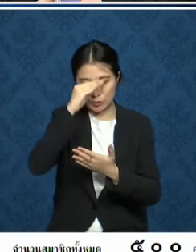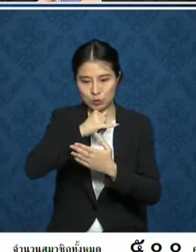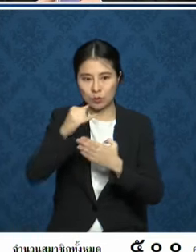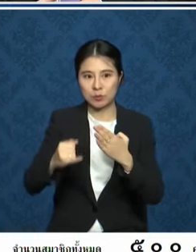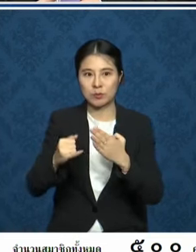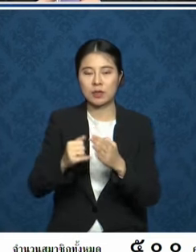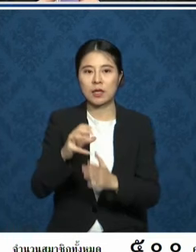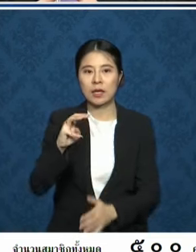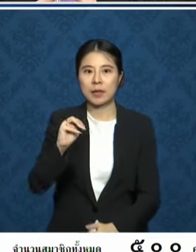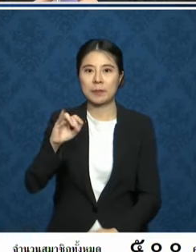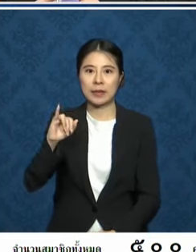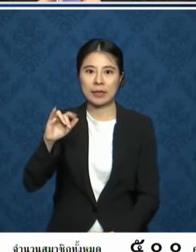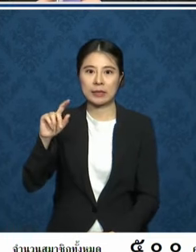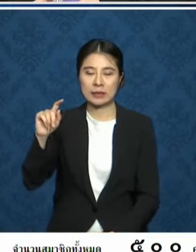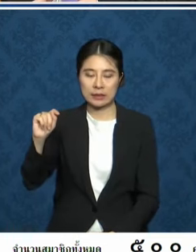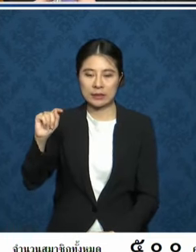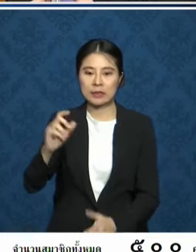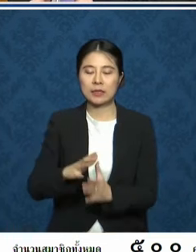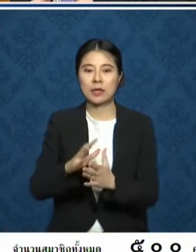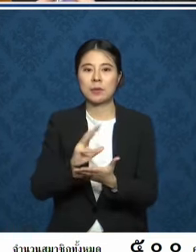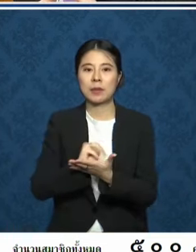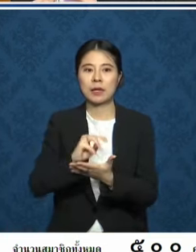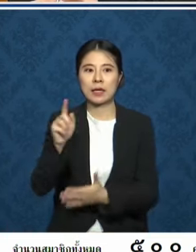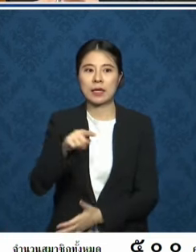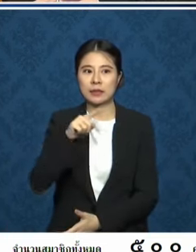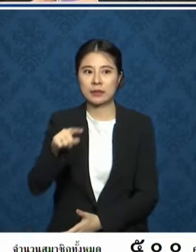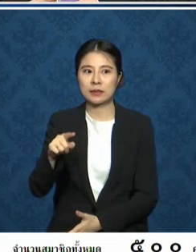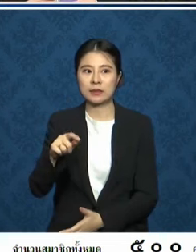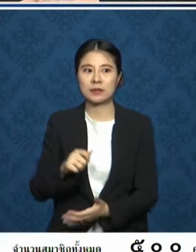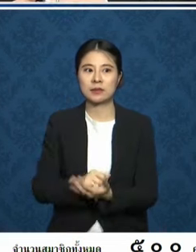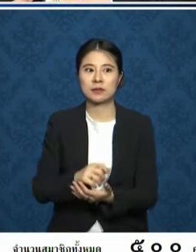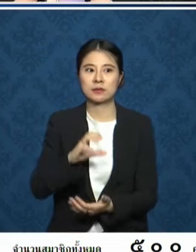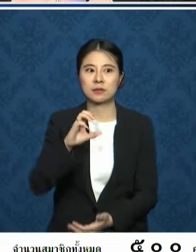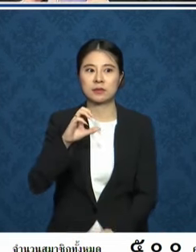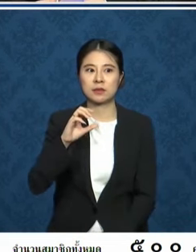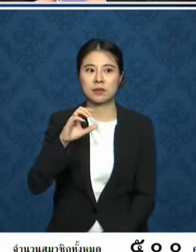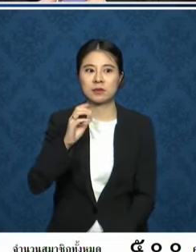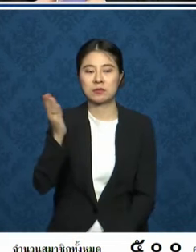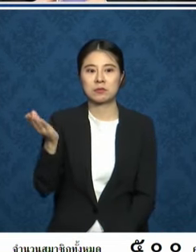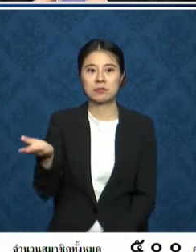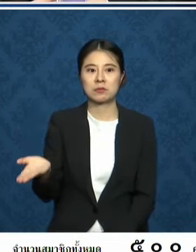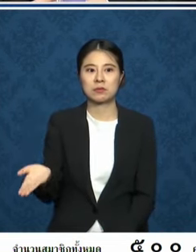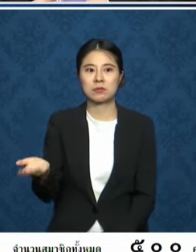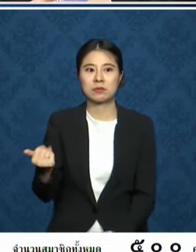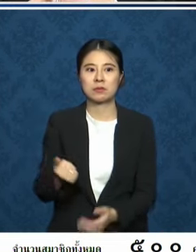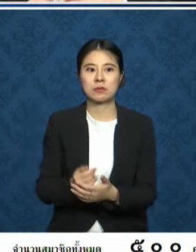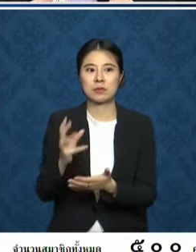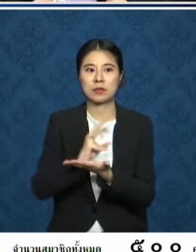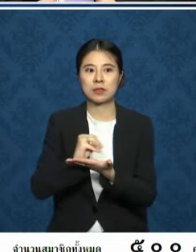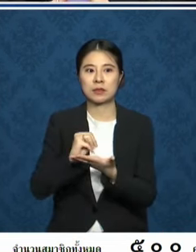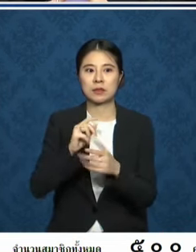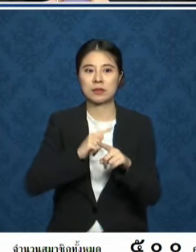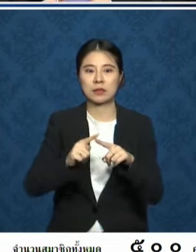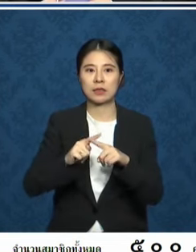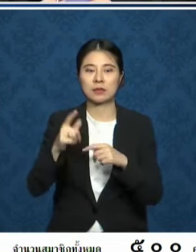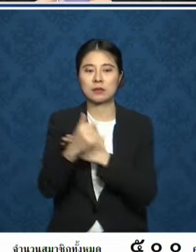วจะจาก MIT จาก Harvard จาก Crembridge จาก Oxfordถ้าท่านเนมมหาวทยาลัยที่ท่านร